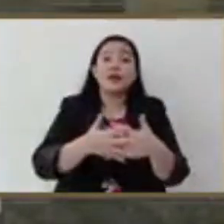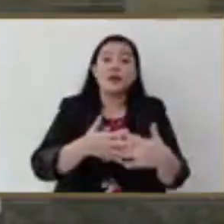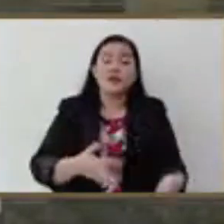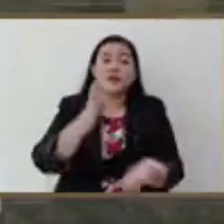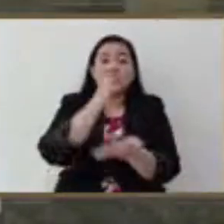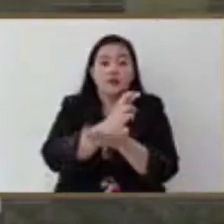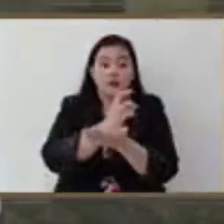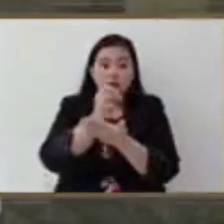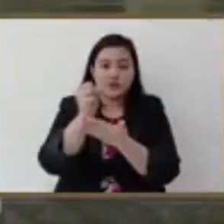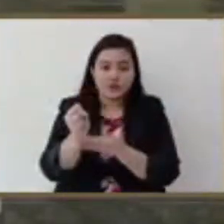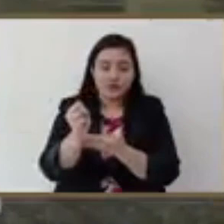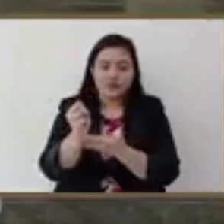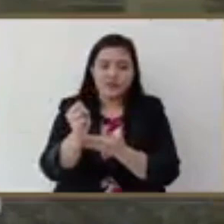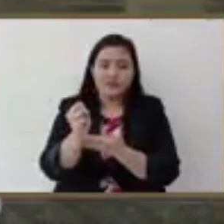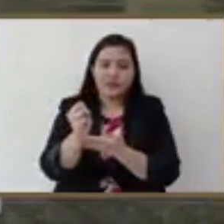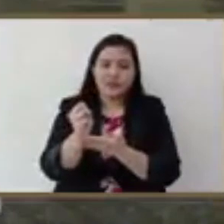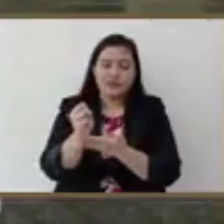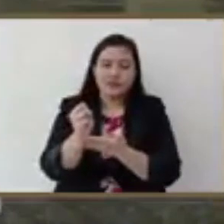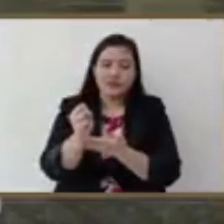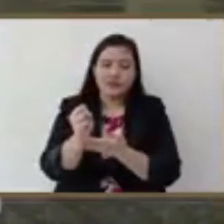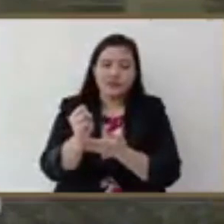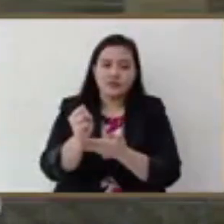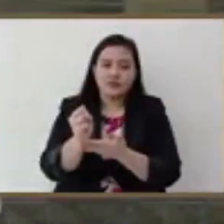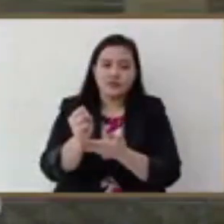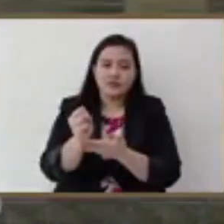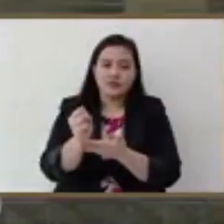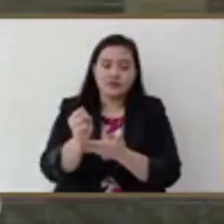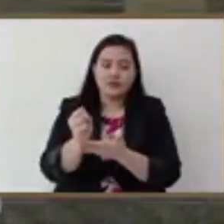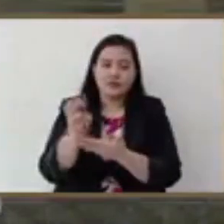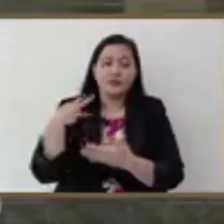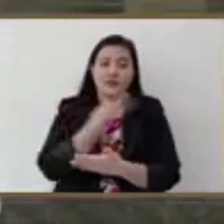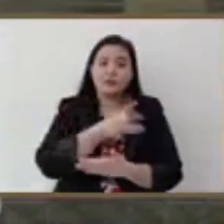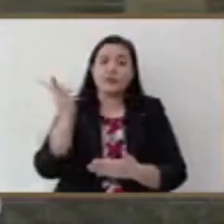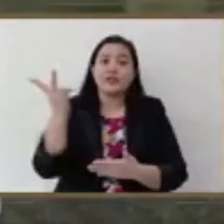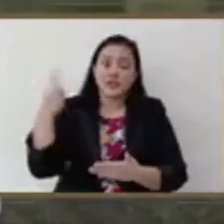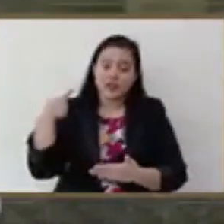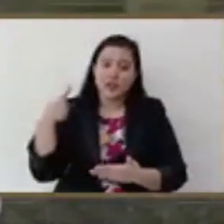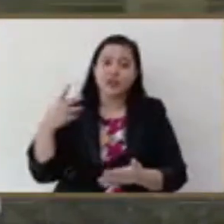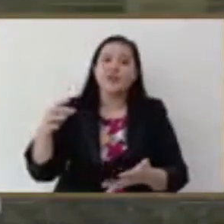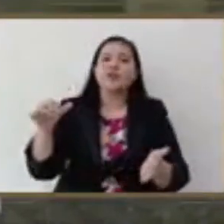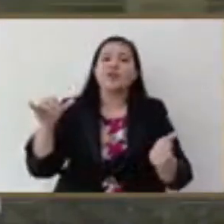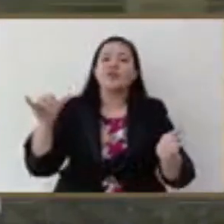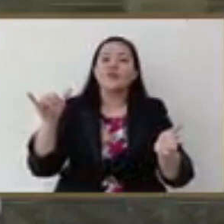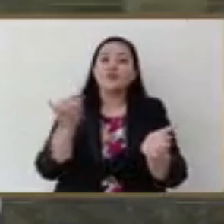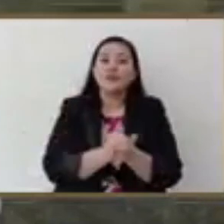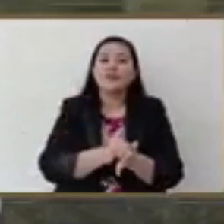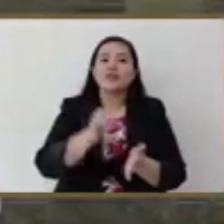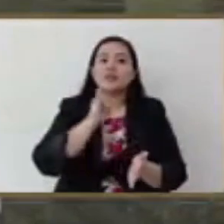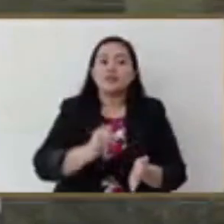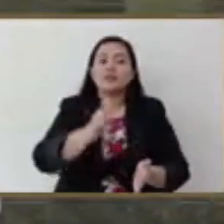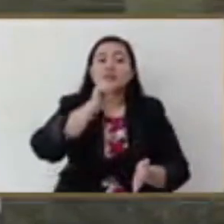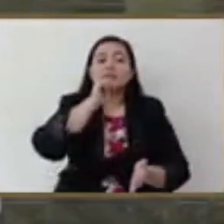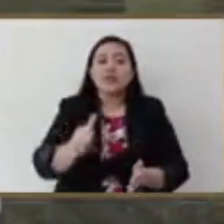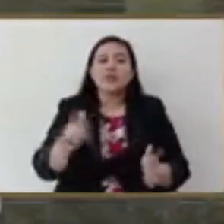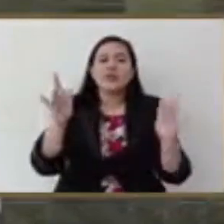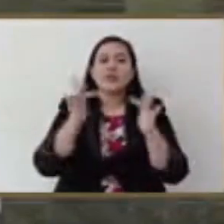ito sasabihin ko sa inyo, anumang samahan po natin dito, na naugnay po ng hindi sa pamagitan